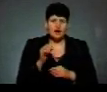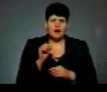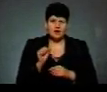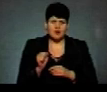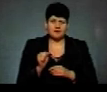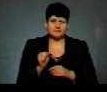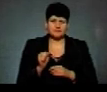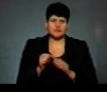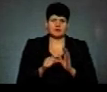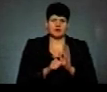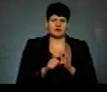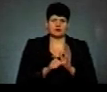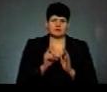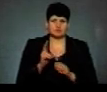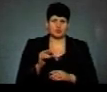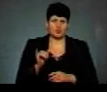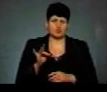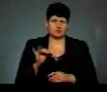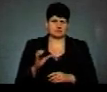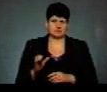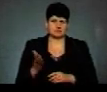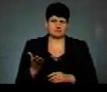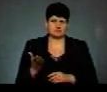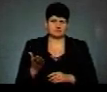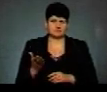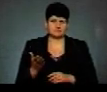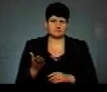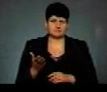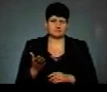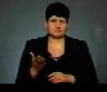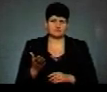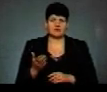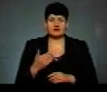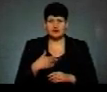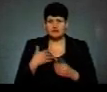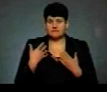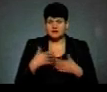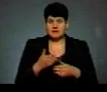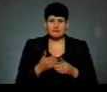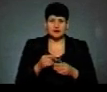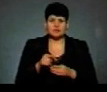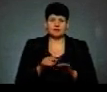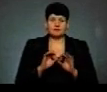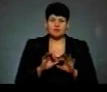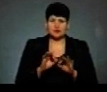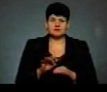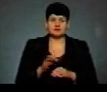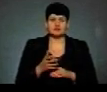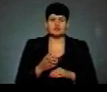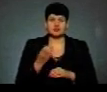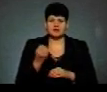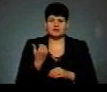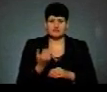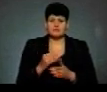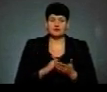а на шостім курсі? Дякую. Я вже перед тим пояснював пані Людмилі, що вам